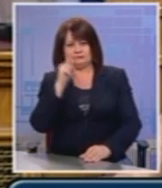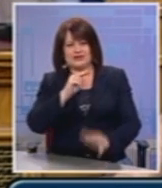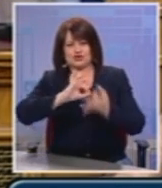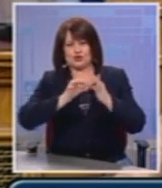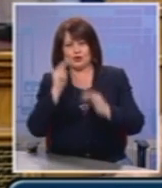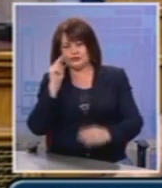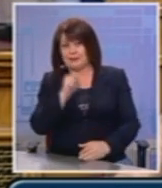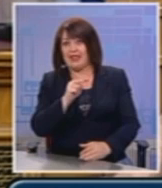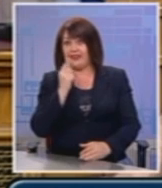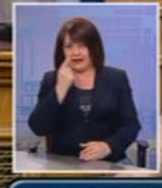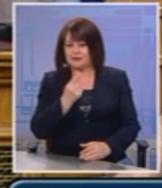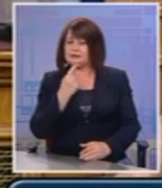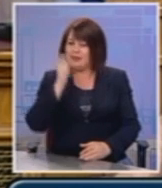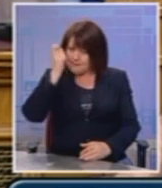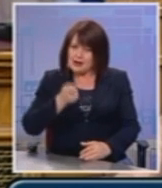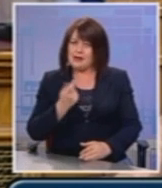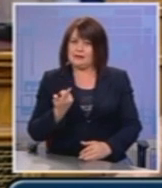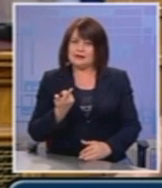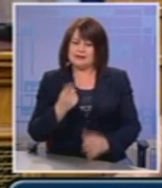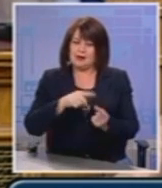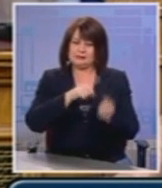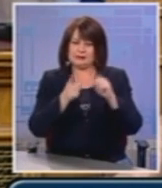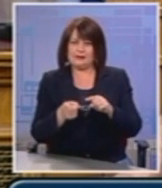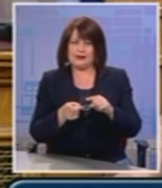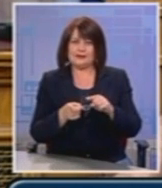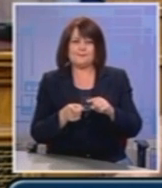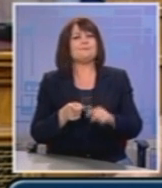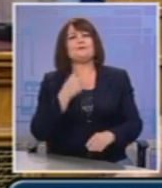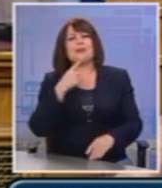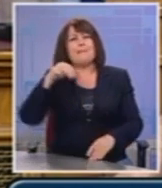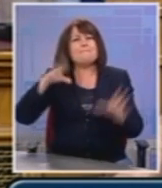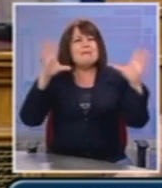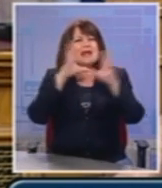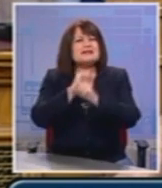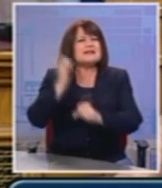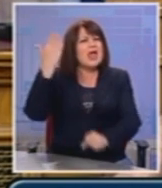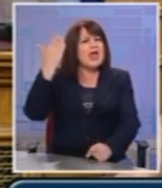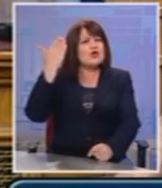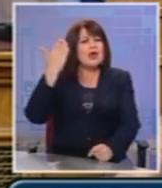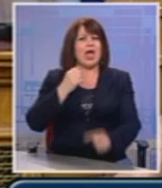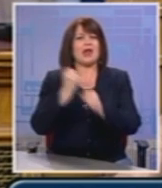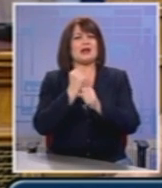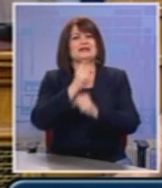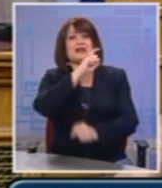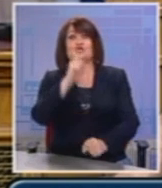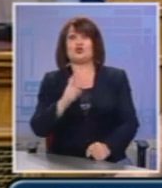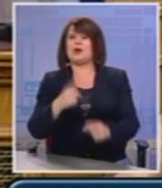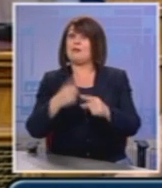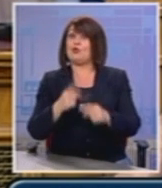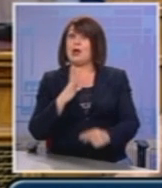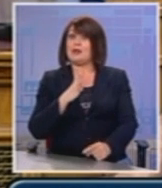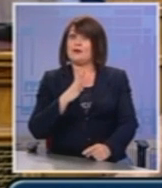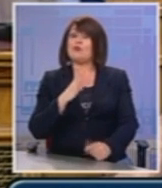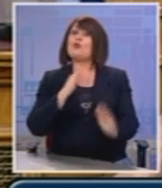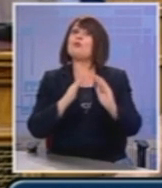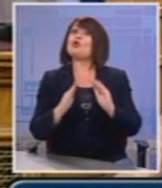αναγνωρίζει ότι αντίθετα στον λεγόμενο μεσαίωνα συχνά η εργασία και η ζωή των απλών ανθρ ων